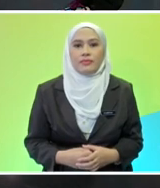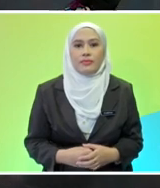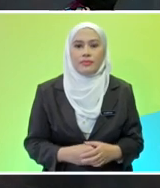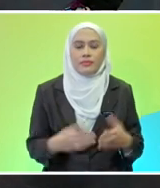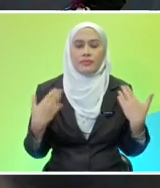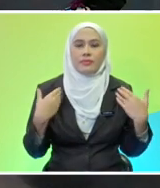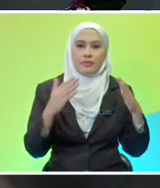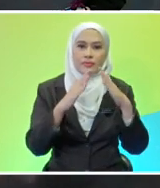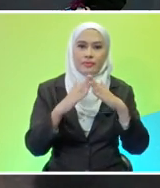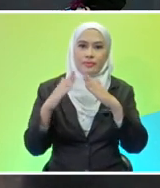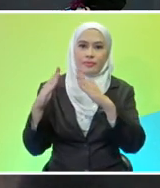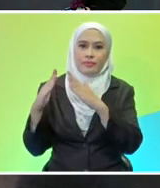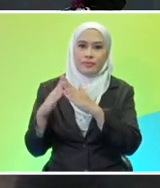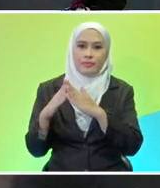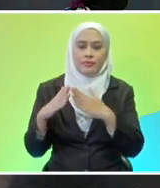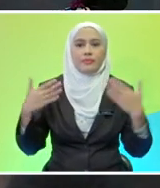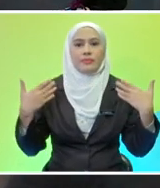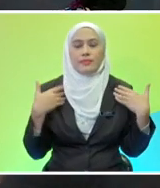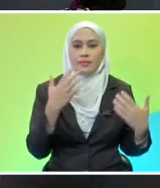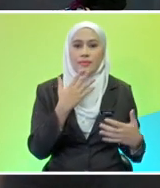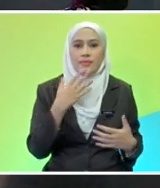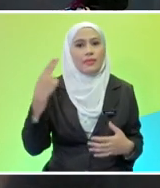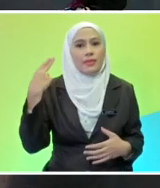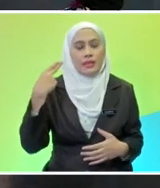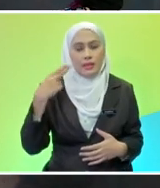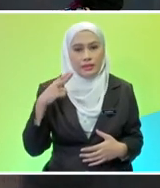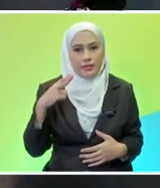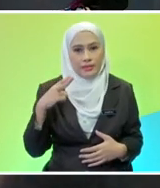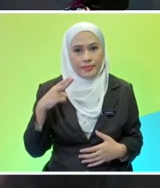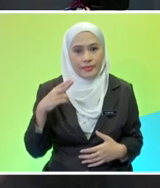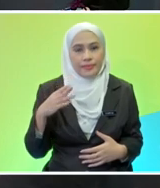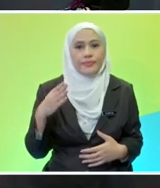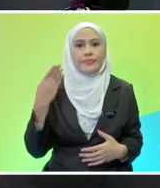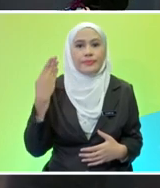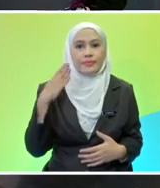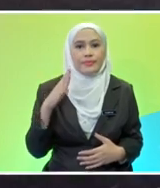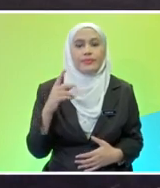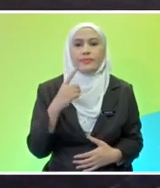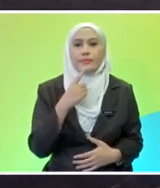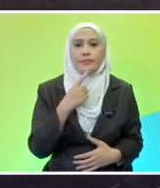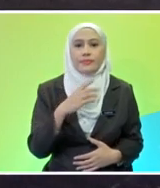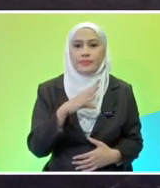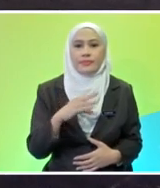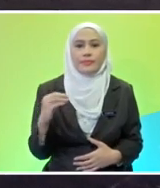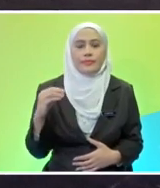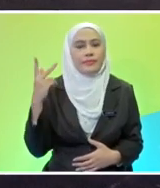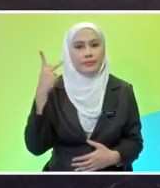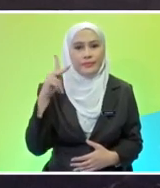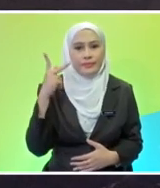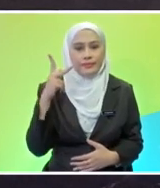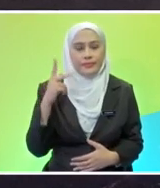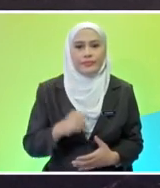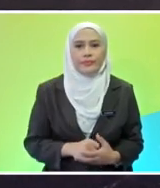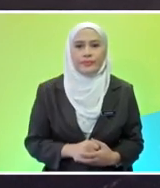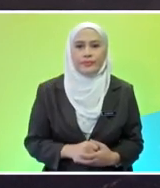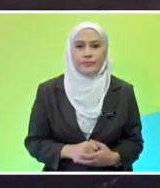lah. Dan dia ada warna. Warna hijau, warna biru, warna merah dan juga warna kuning. Kenapa